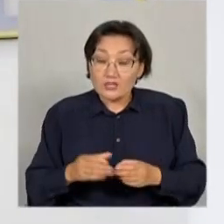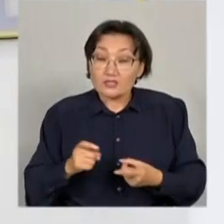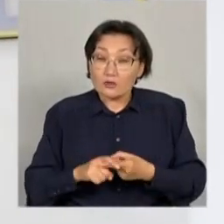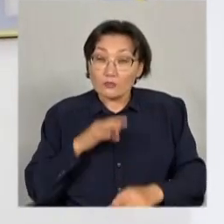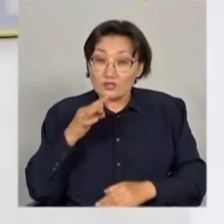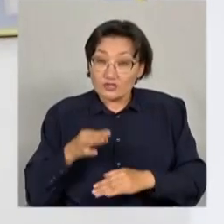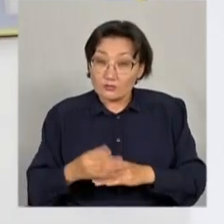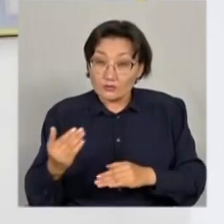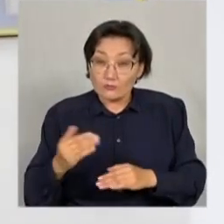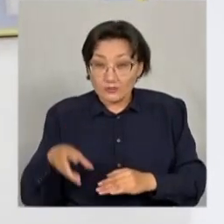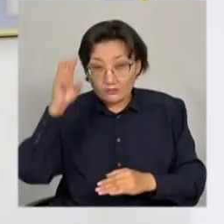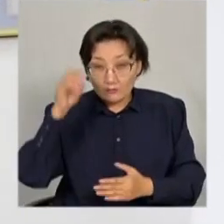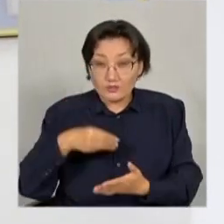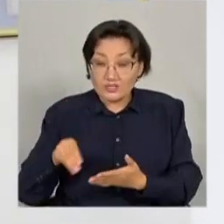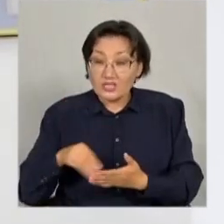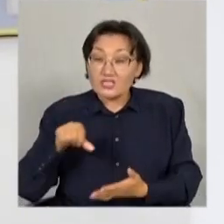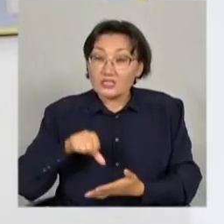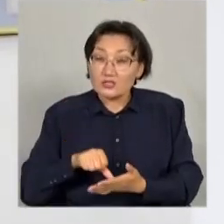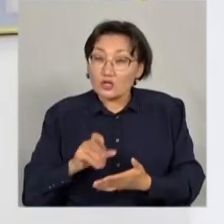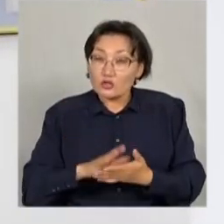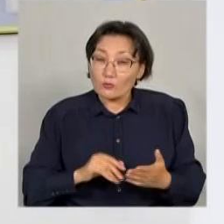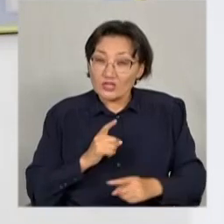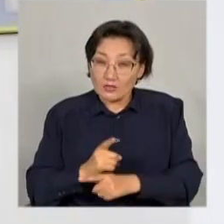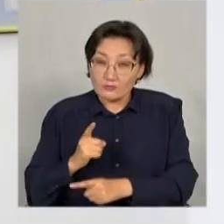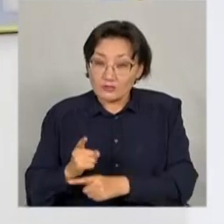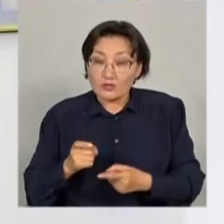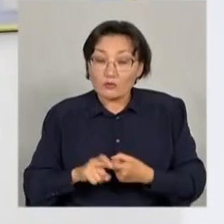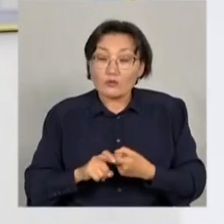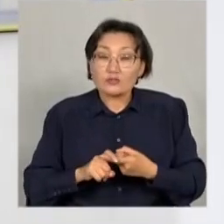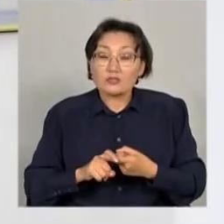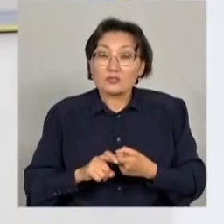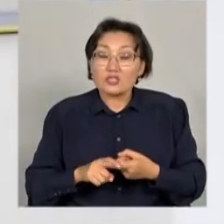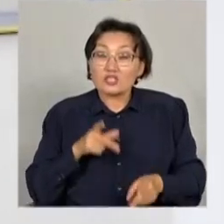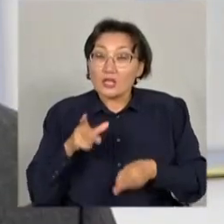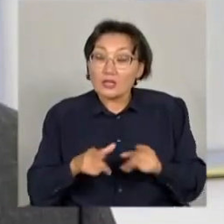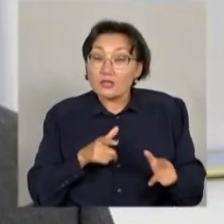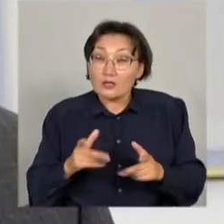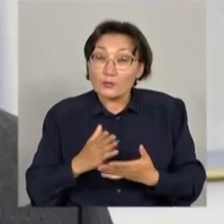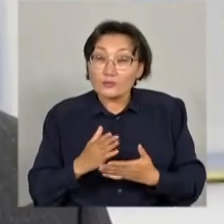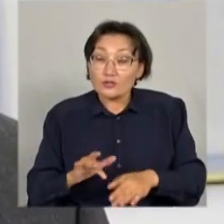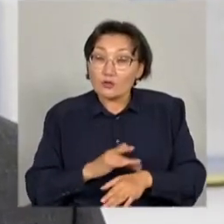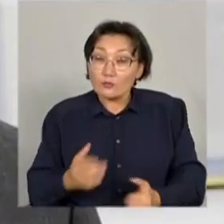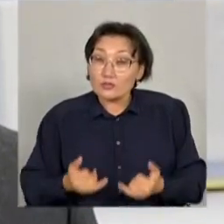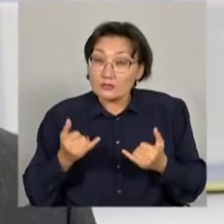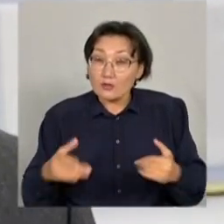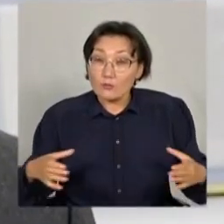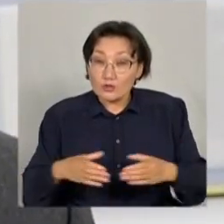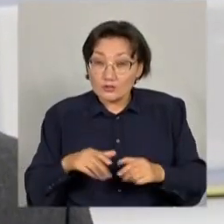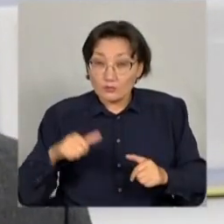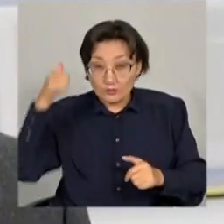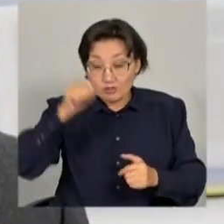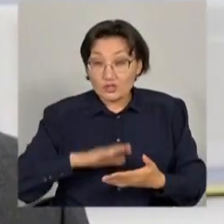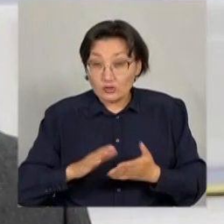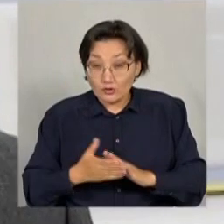деп тану және мемлекеттік сатып алуға қатысуға одан әрі тыйым салу туралы талап арыз дайындалуда. Қызмет көрсетушімен ағымдағы шарт